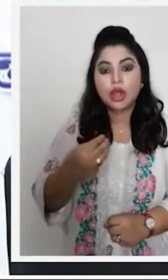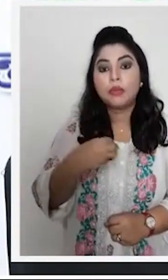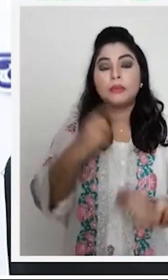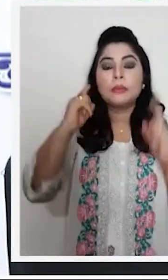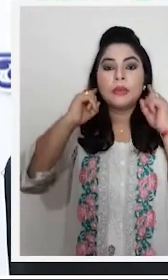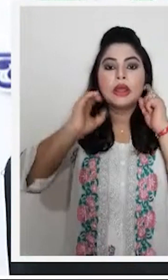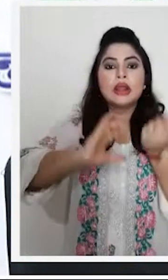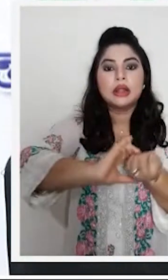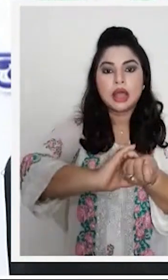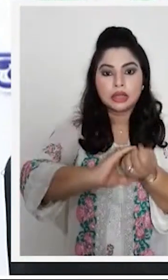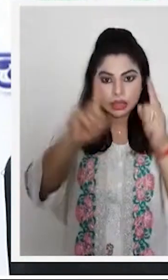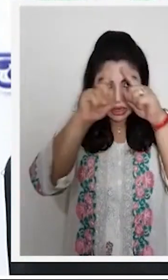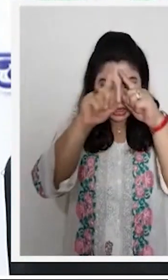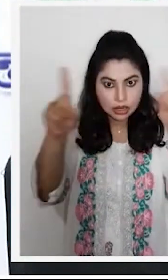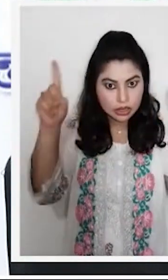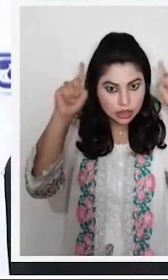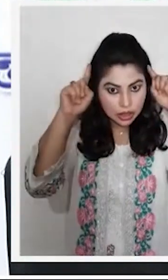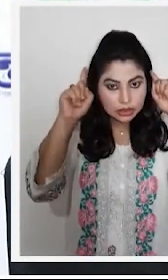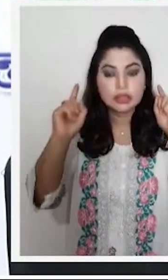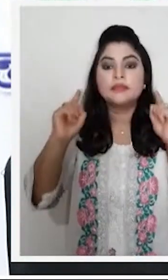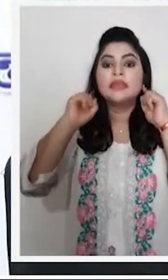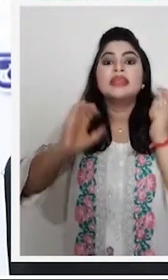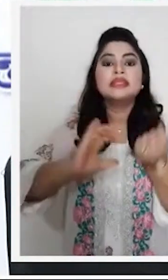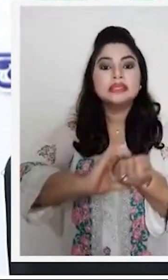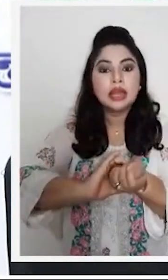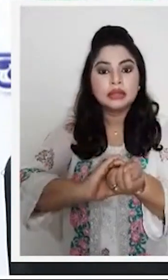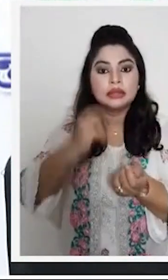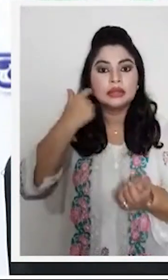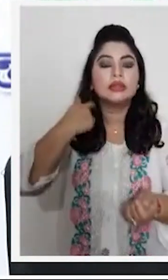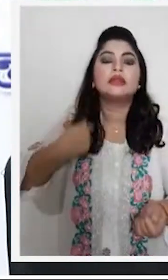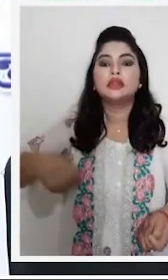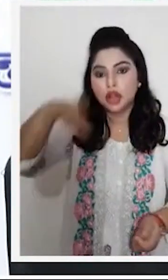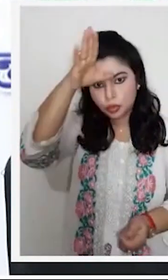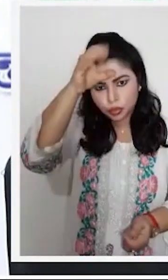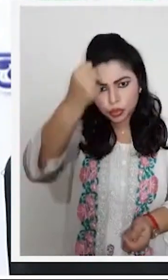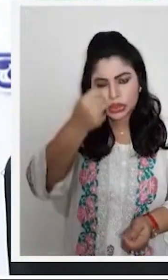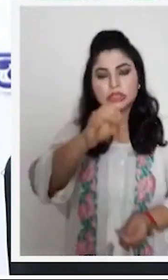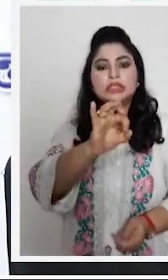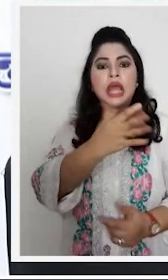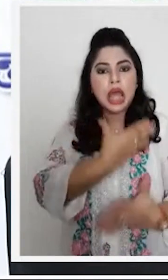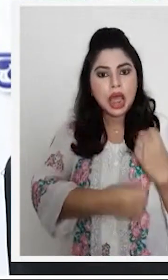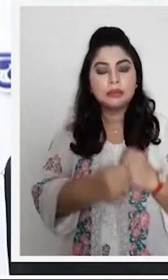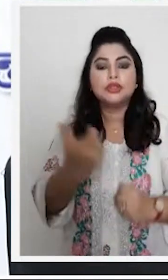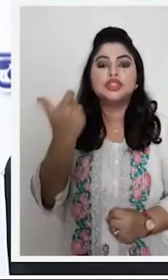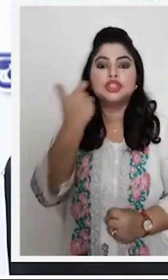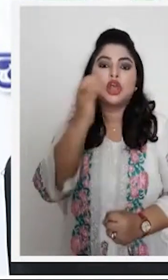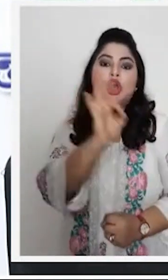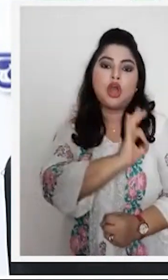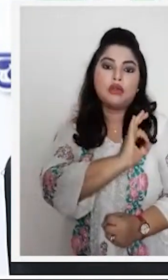অত্যন্ত ভারাক্রান্ত। আমরা নিবেদিত অনেক চিকিৎসক, নার্স,